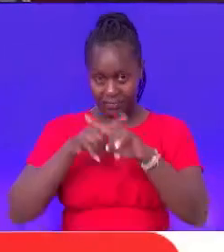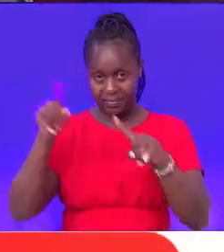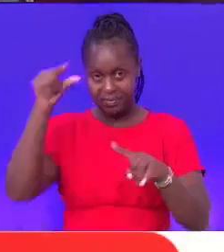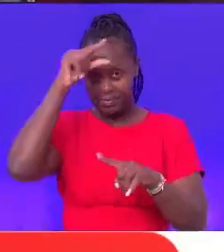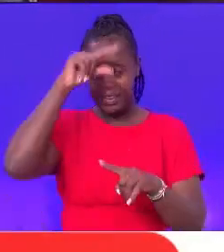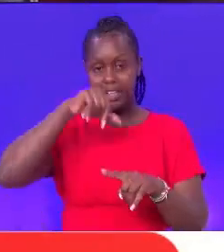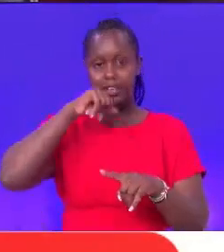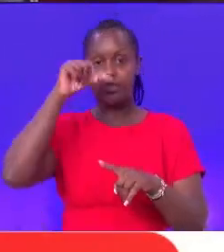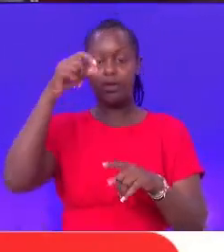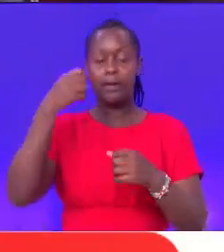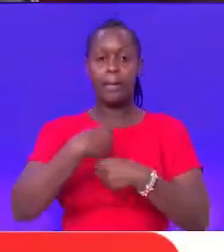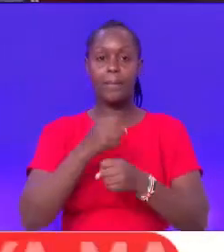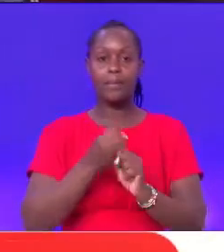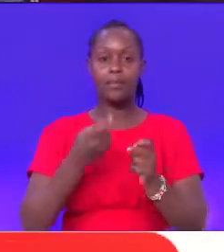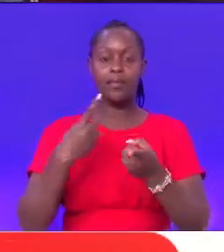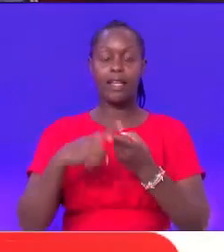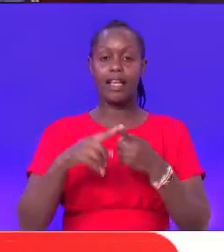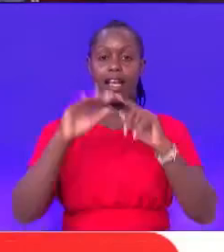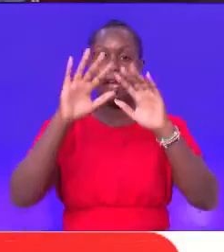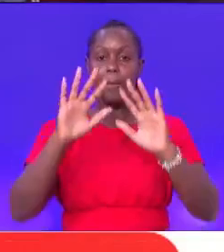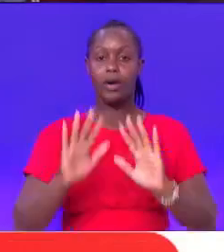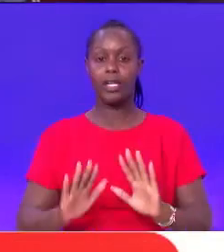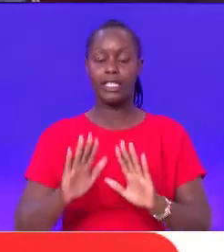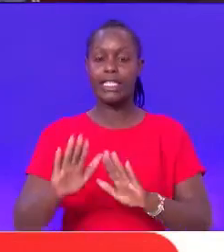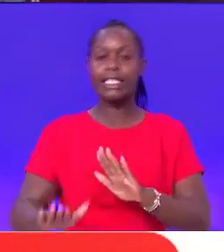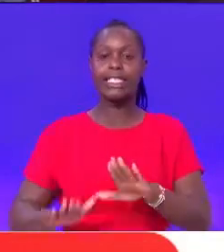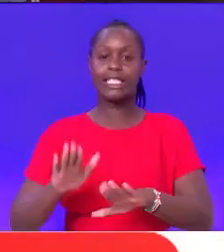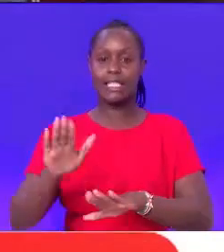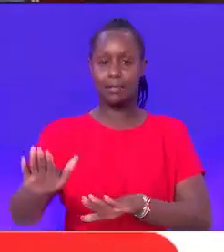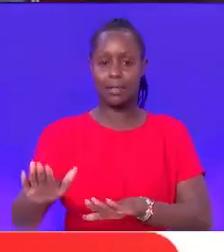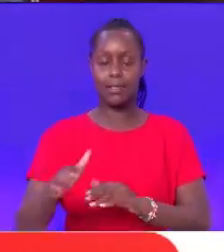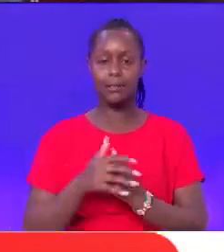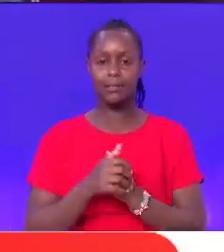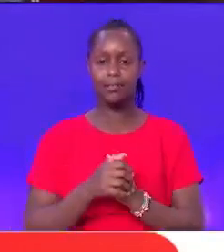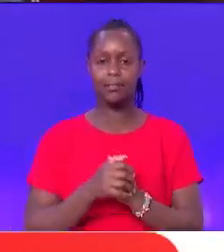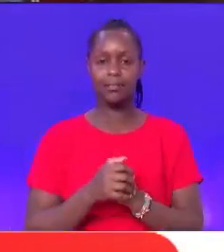madhubuti. Kisewa Emory, TV 47.